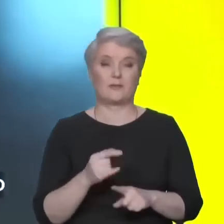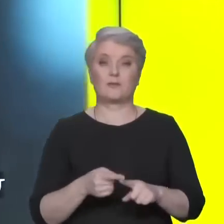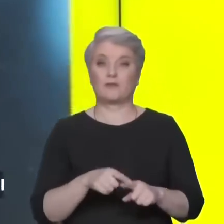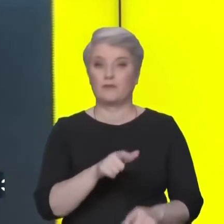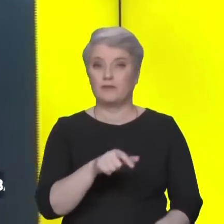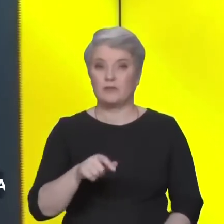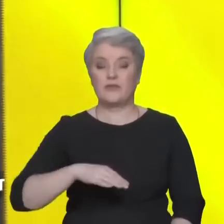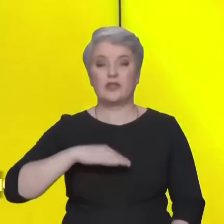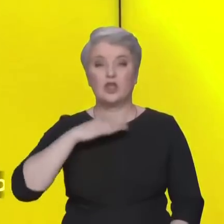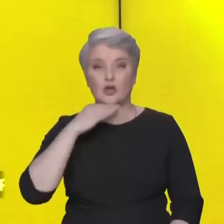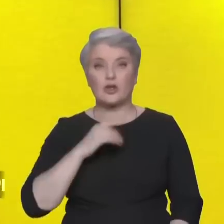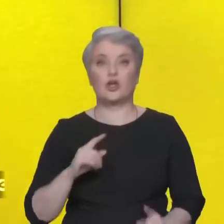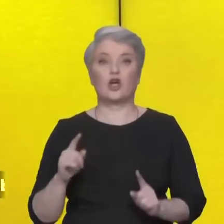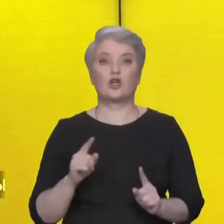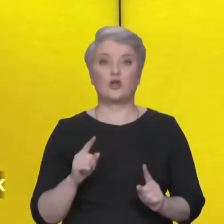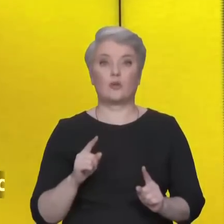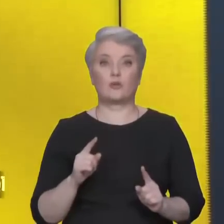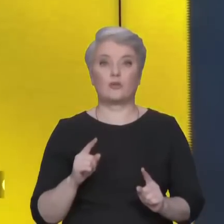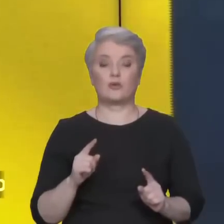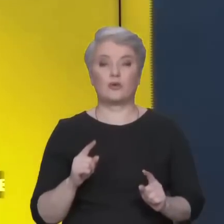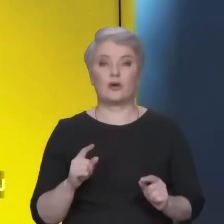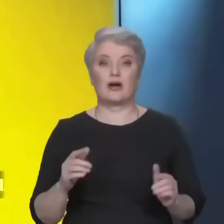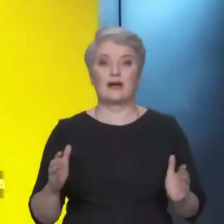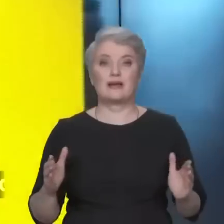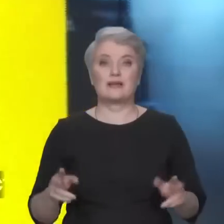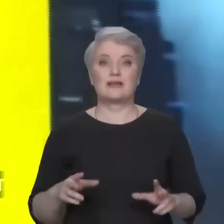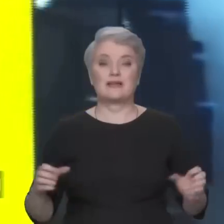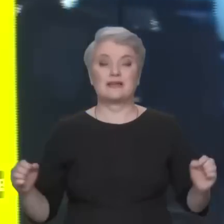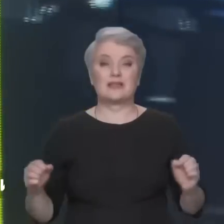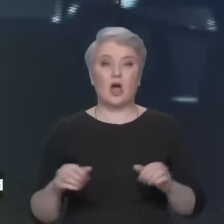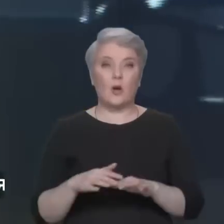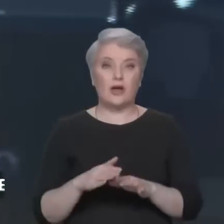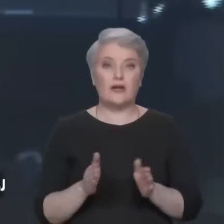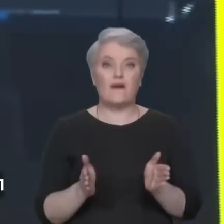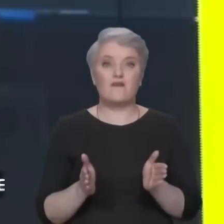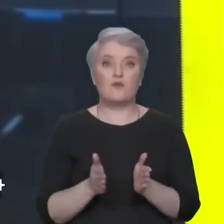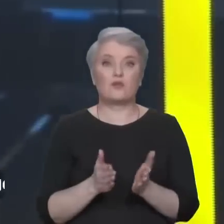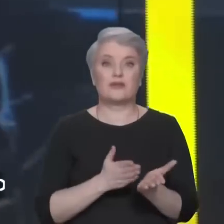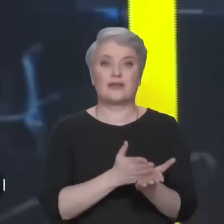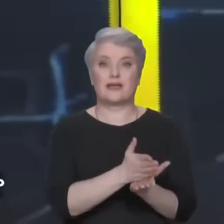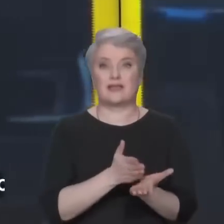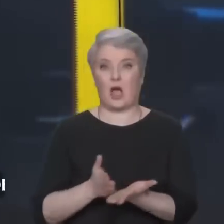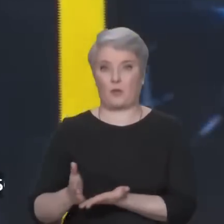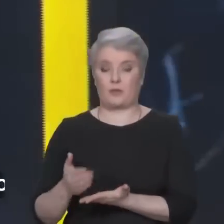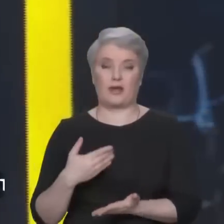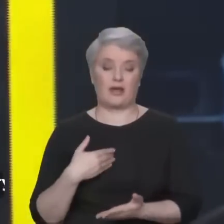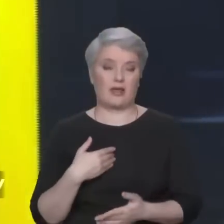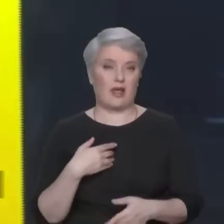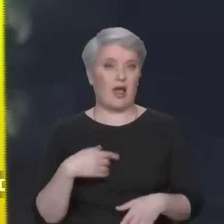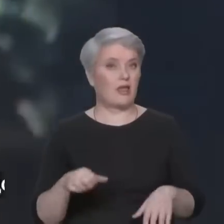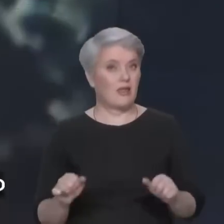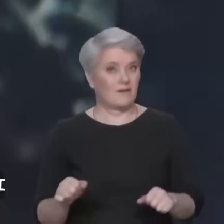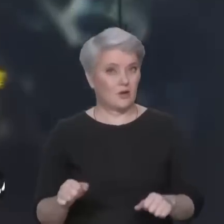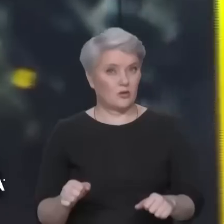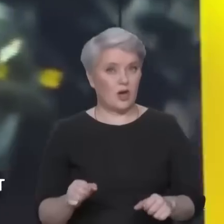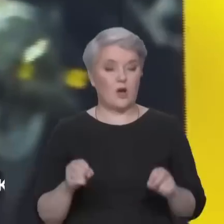достатньо для того, щоб сконцентрувати по якомусь одному вузькому чи двох вузьких напрямках. І я не виключаю, що